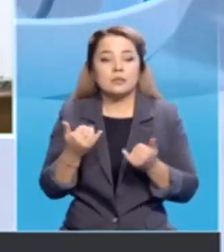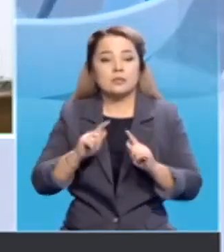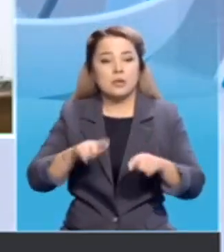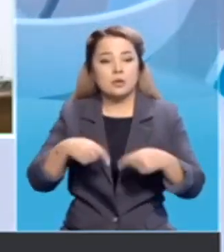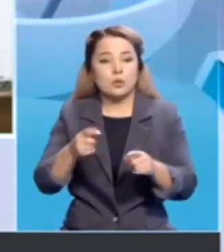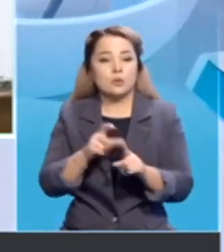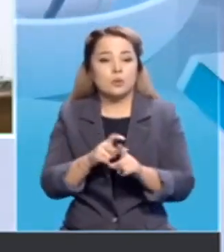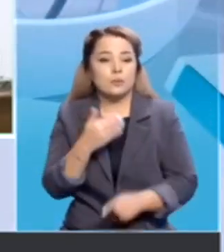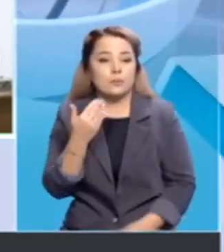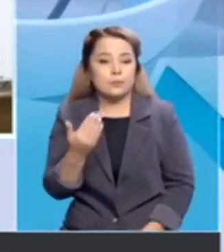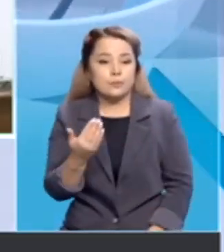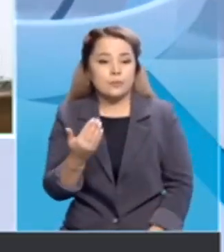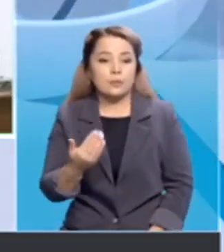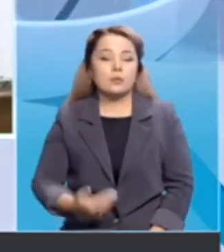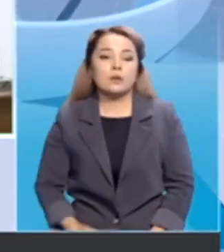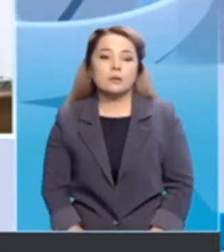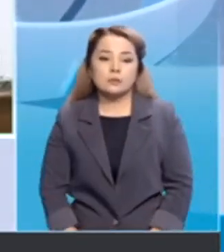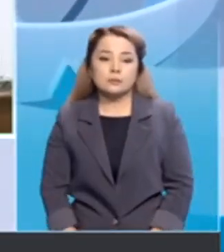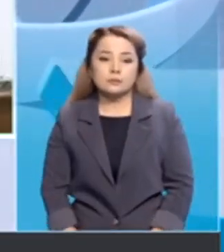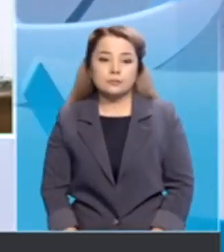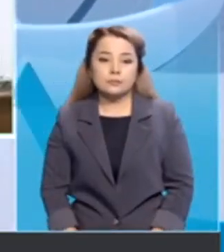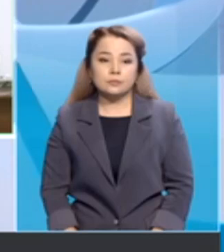өзіңізде.